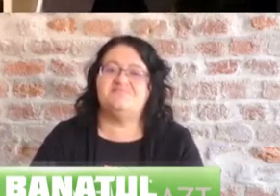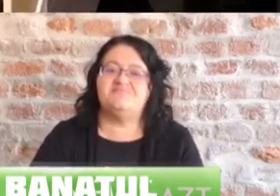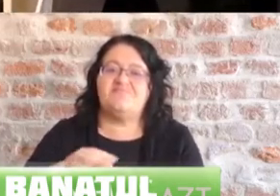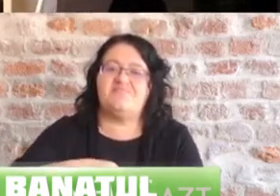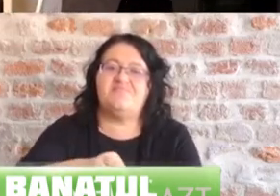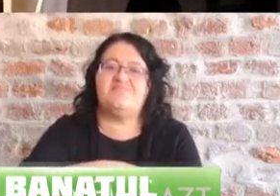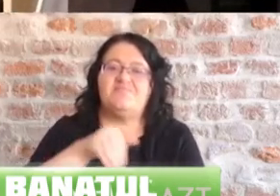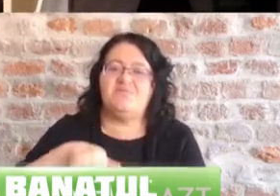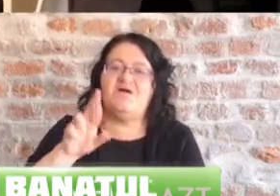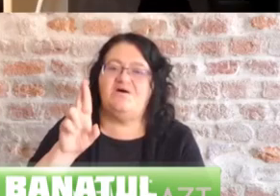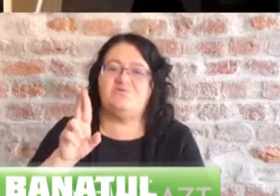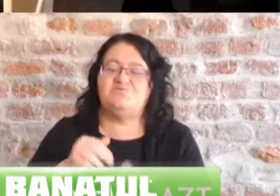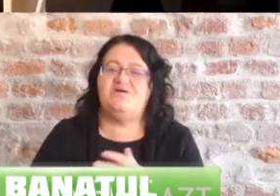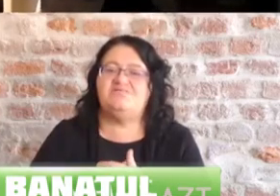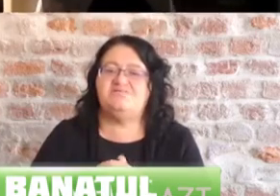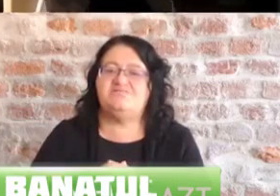Arhitect Mihaela Rusuleț.